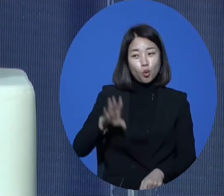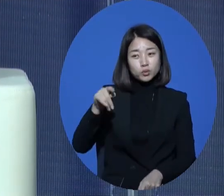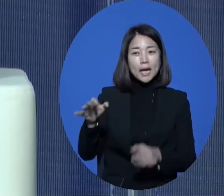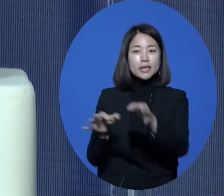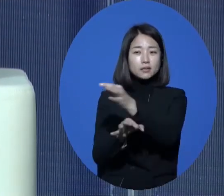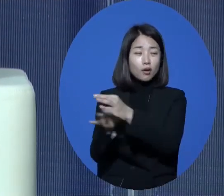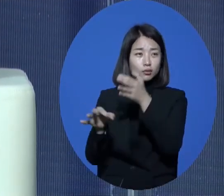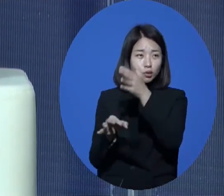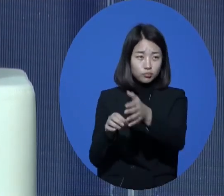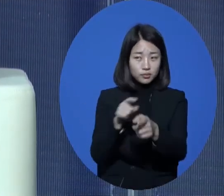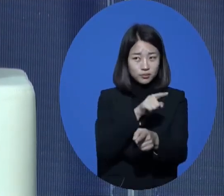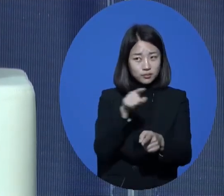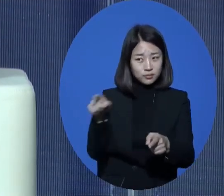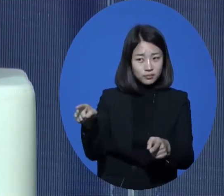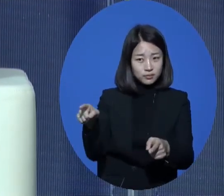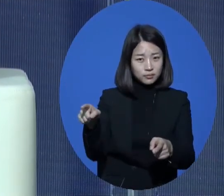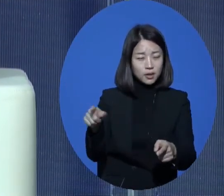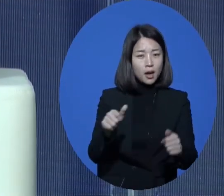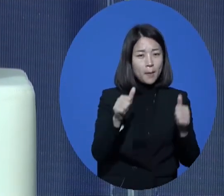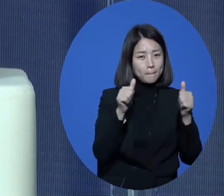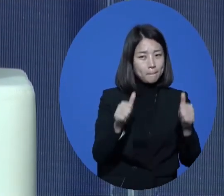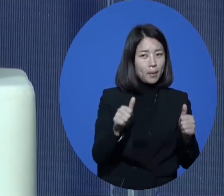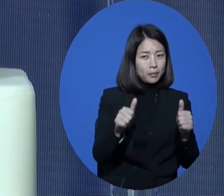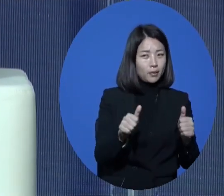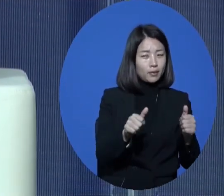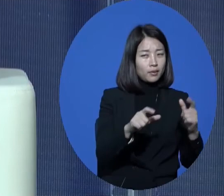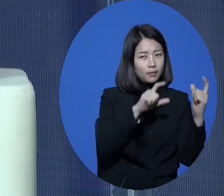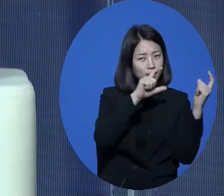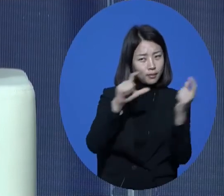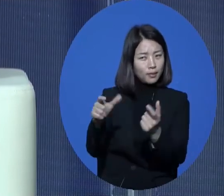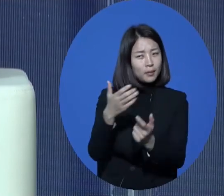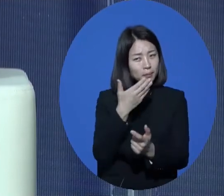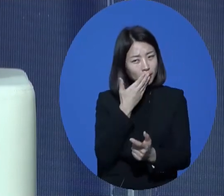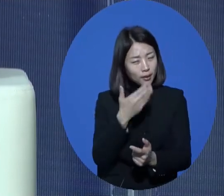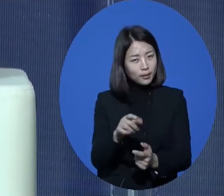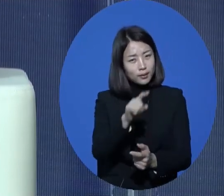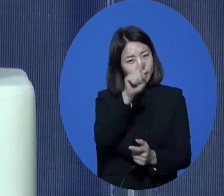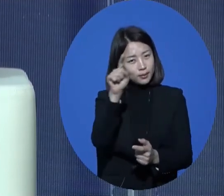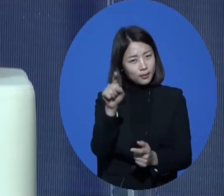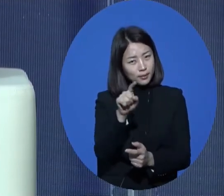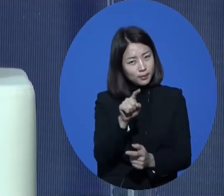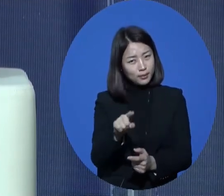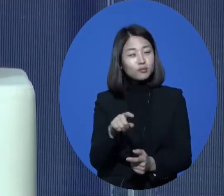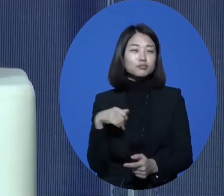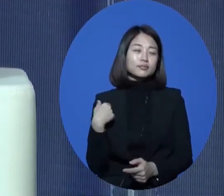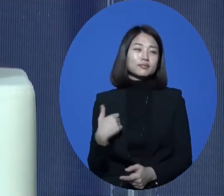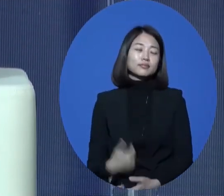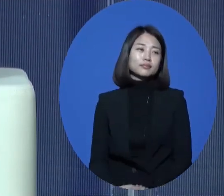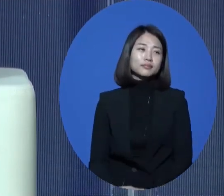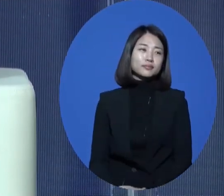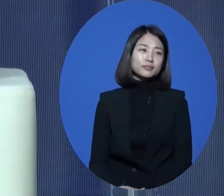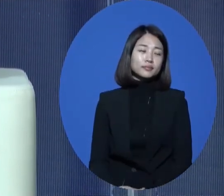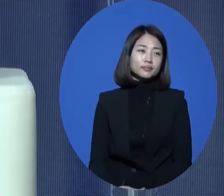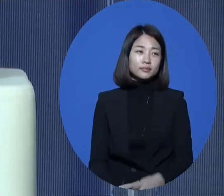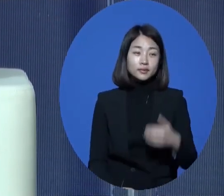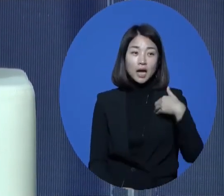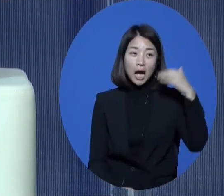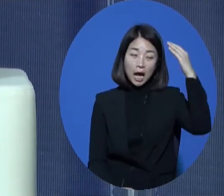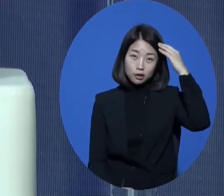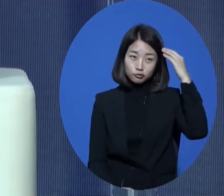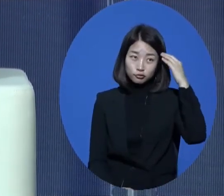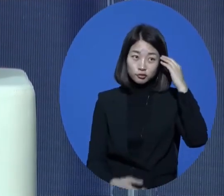강제하는 이런 이제 판결을 내릴 수 있을지가 굉장히 이제 큰 관건입니다. 우리나라는